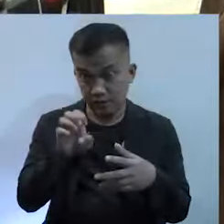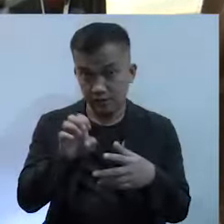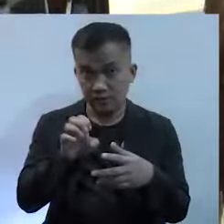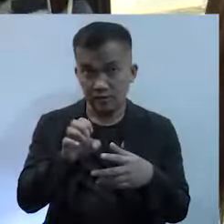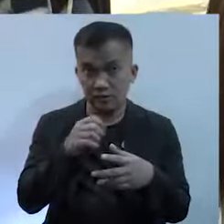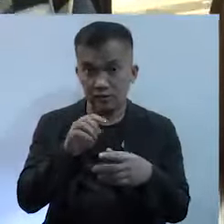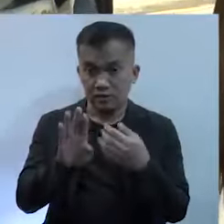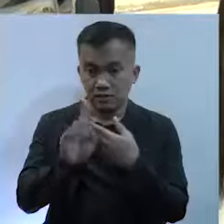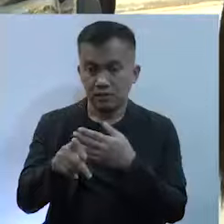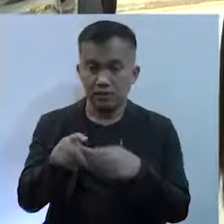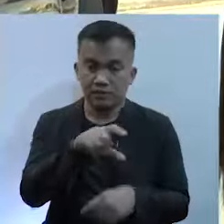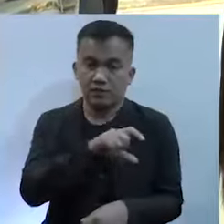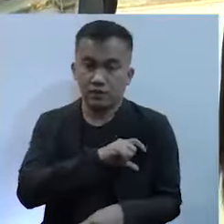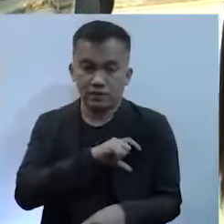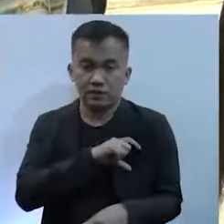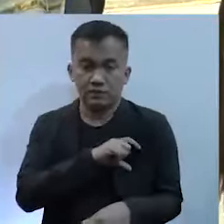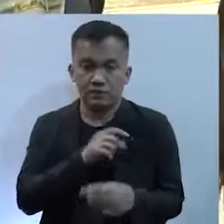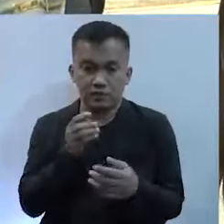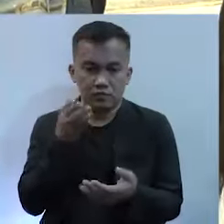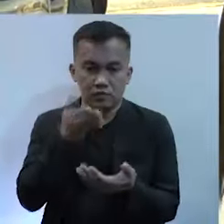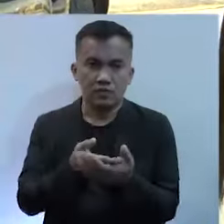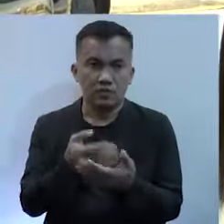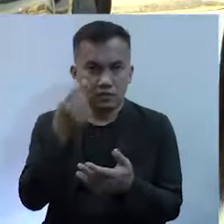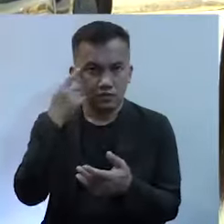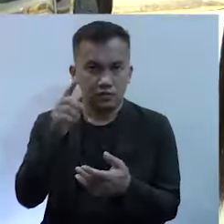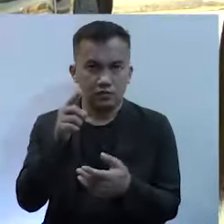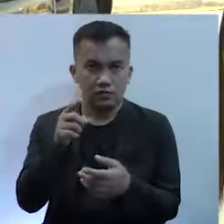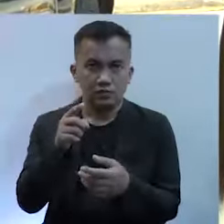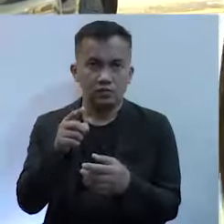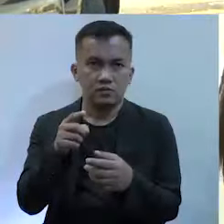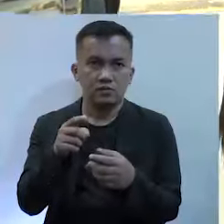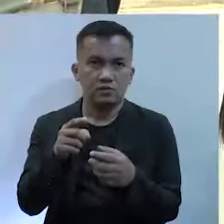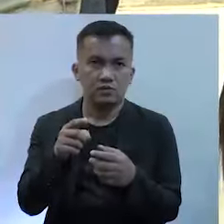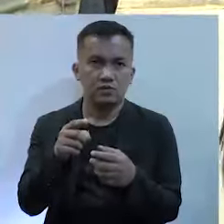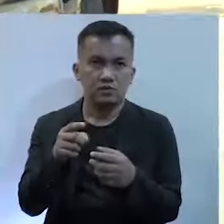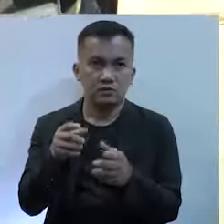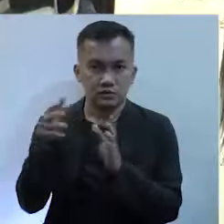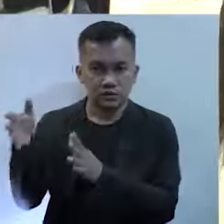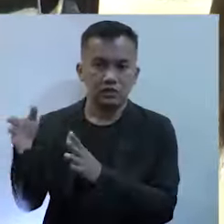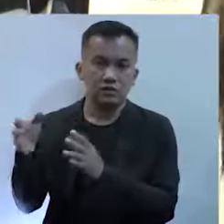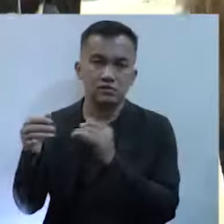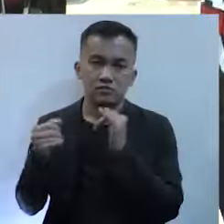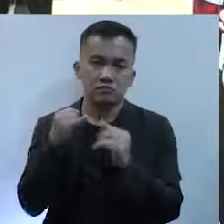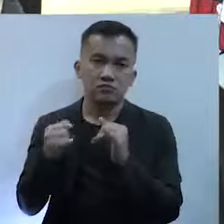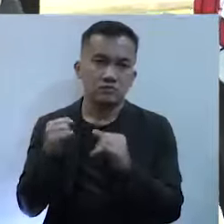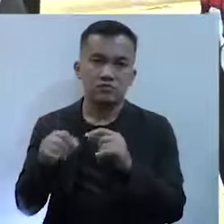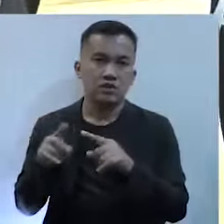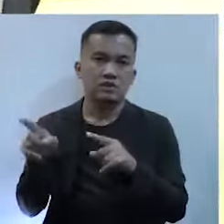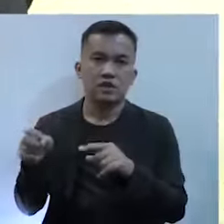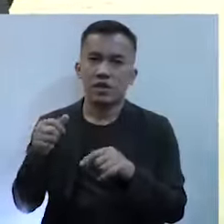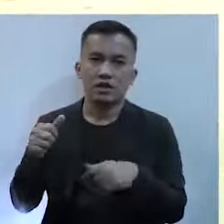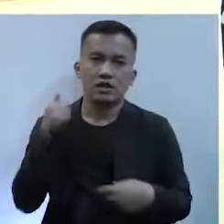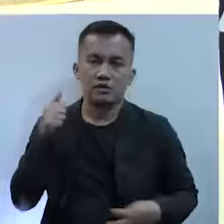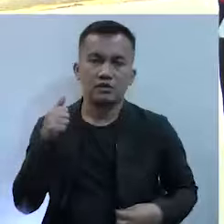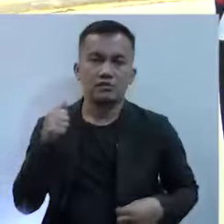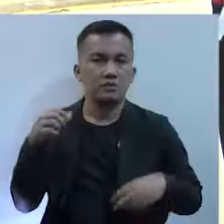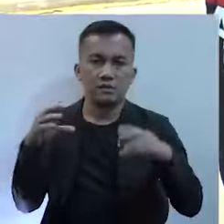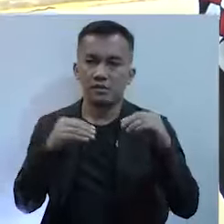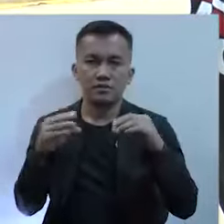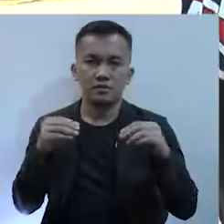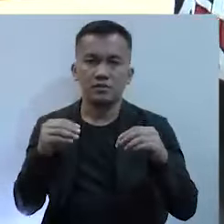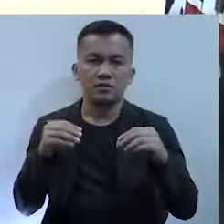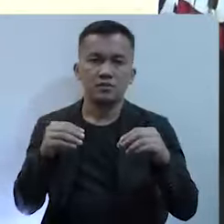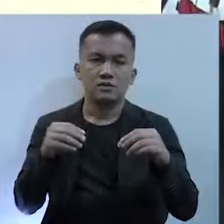Ipa-file mo kaso, pabalik tayo ng police station kasi nagpunta tayo dito para sana makuha yung side nila. Pero yun, ayaw